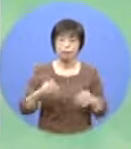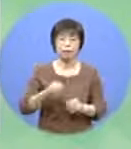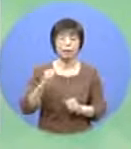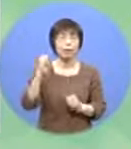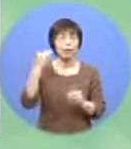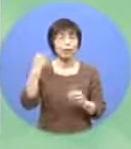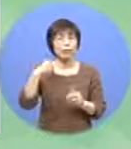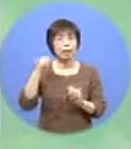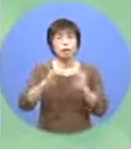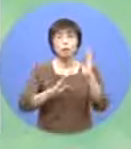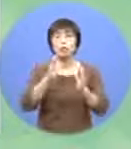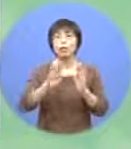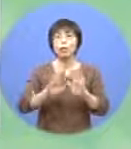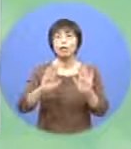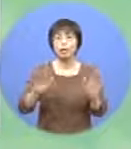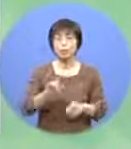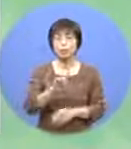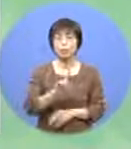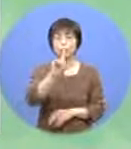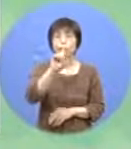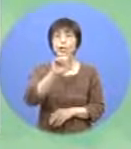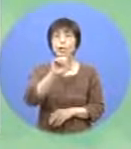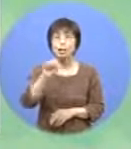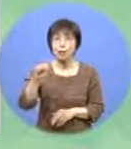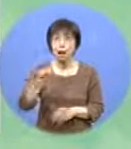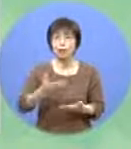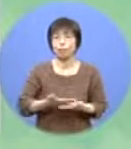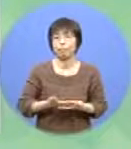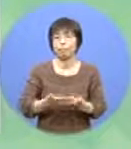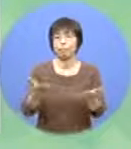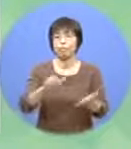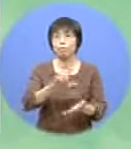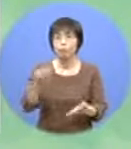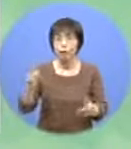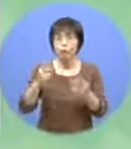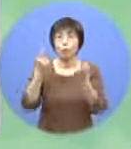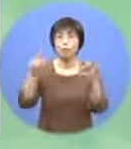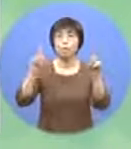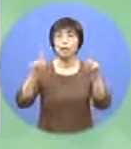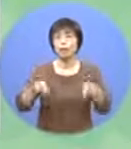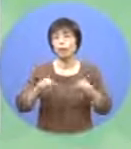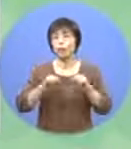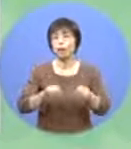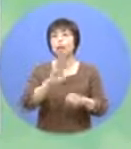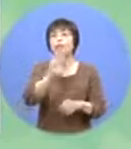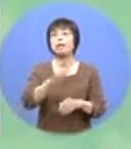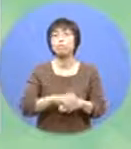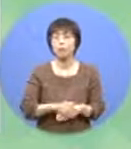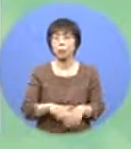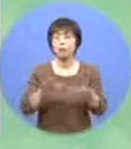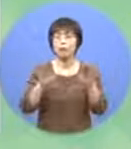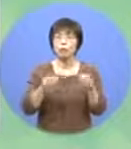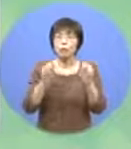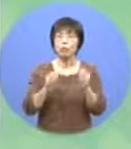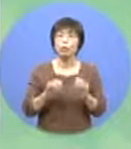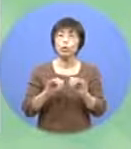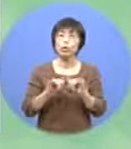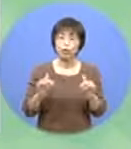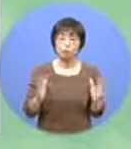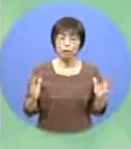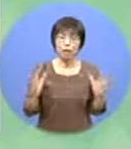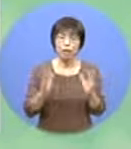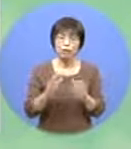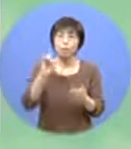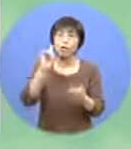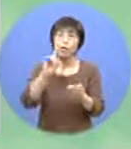開催し、ピザを振る舞うなどイベントを開催しています。現在は住民が集まる拠点とし